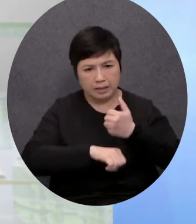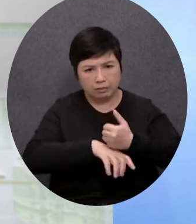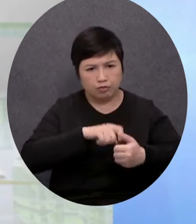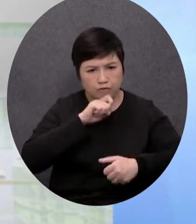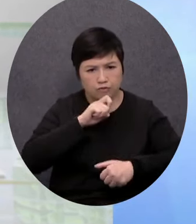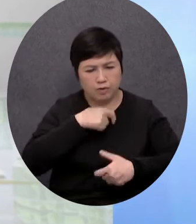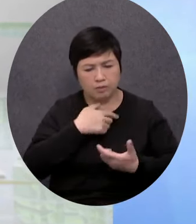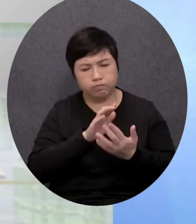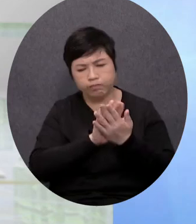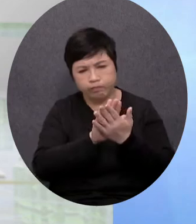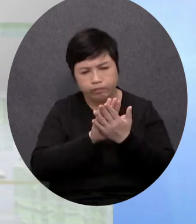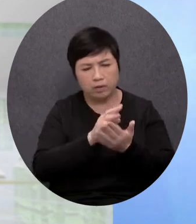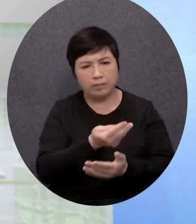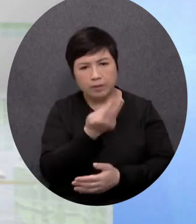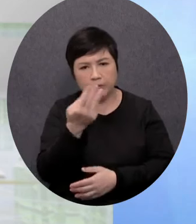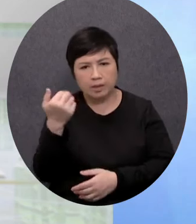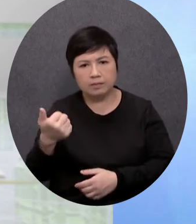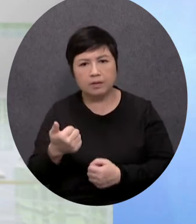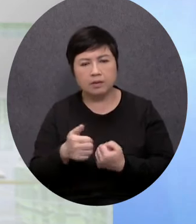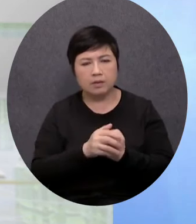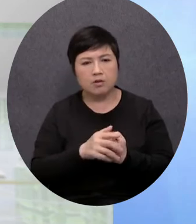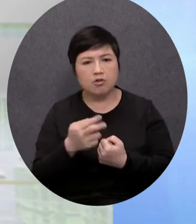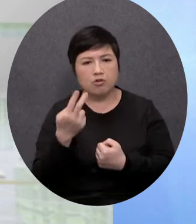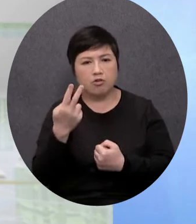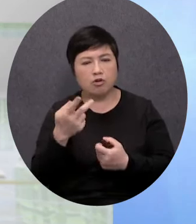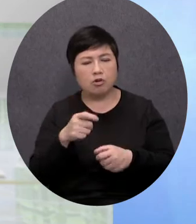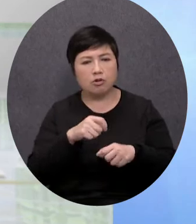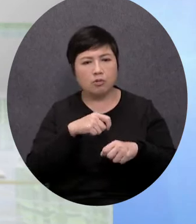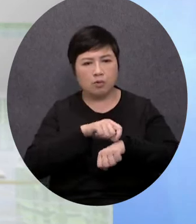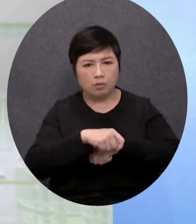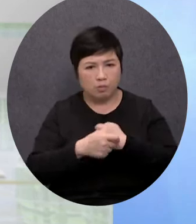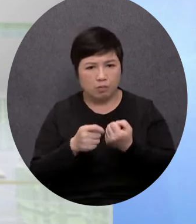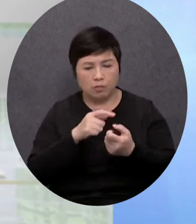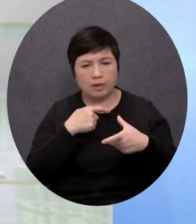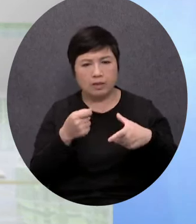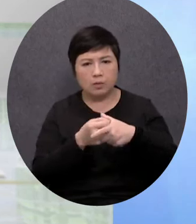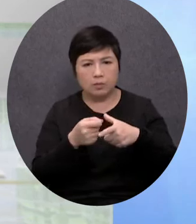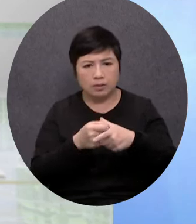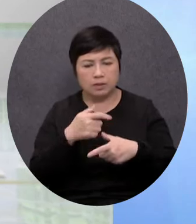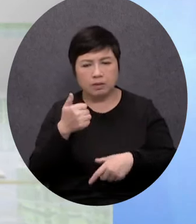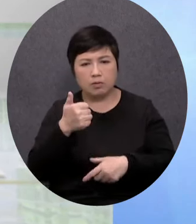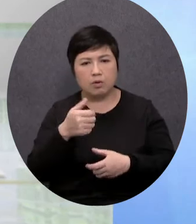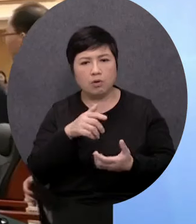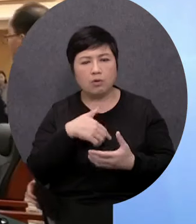互利共贏成果，為兩國企業創造良好的投資環境。